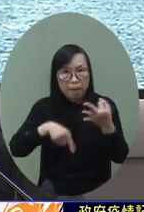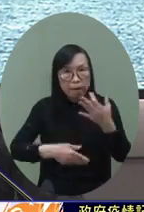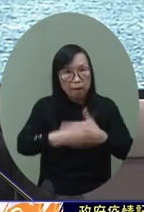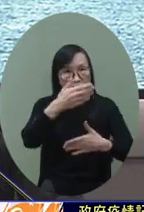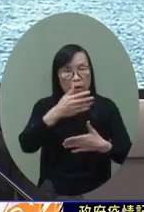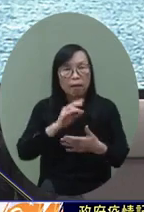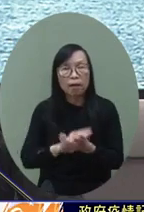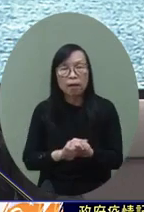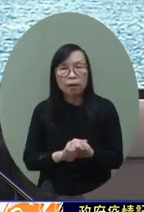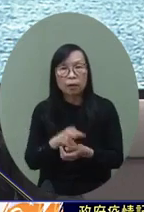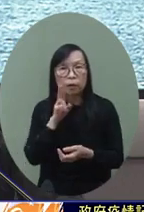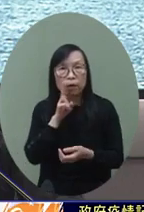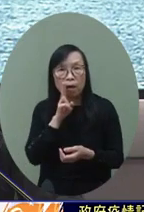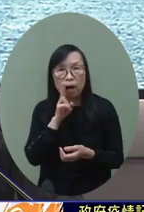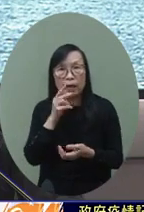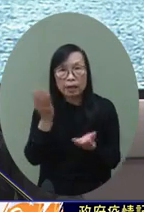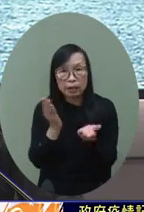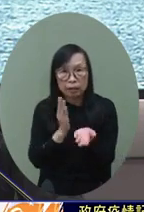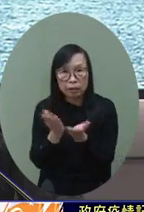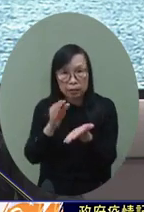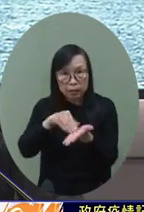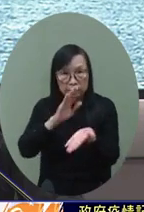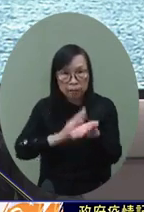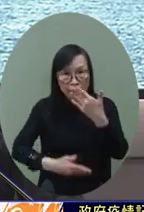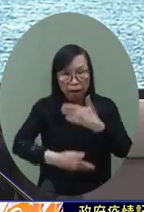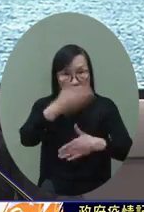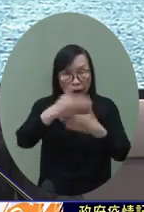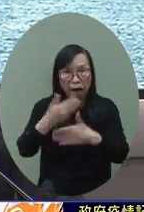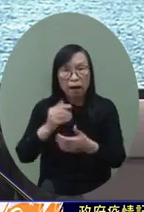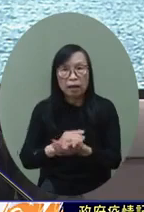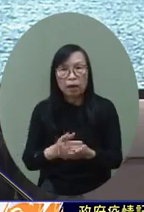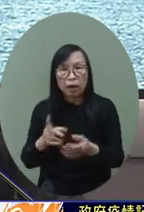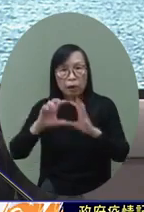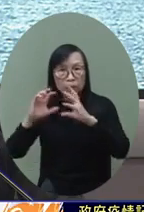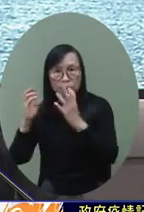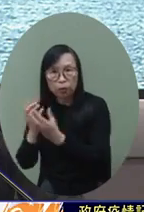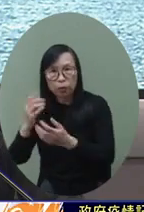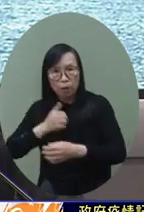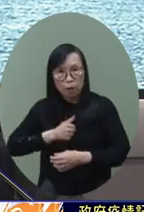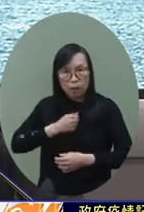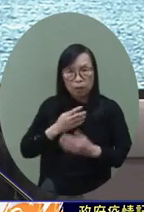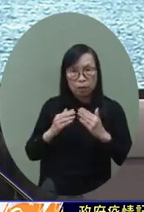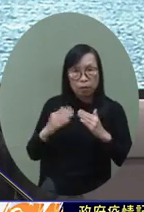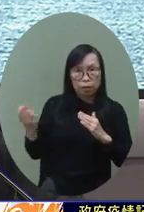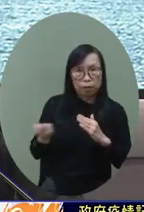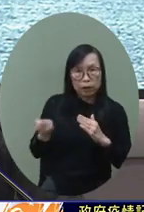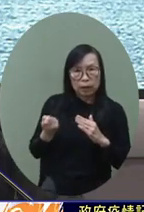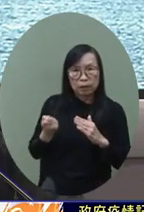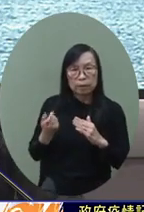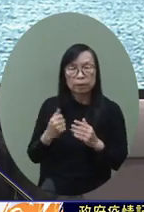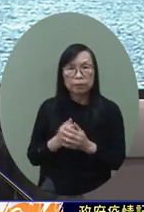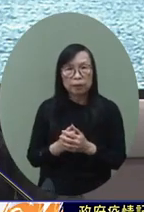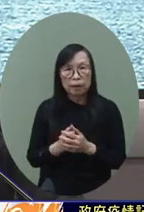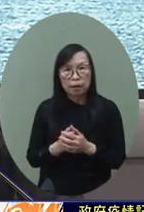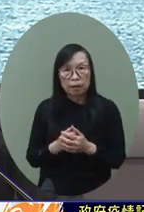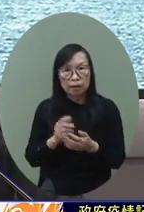咧，就是、如果係一個確診嘅大廈，咁如果研究團隊佢有懷疑附近一啲近嘅，但